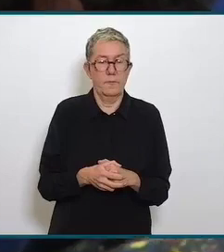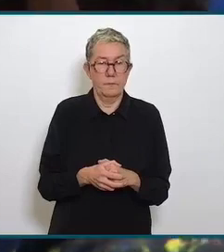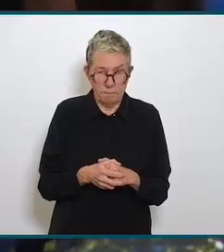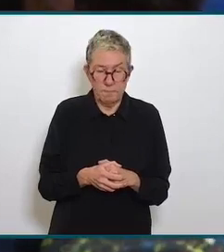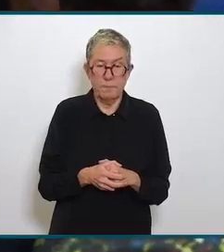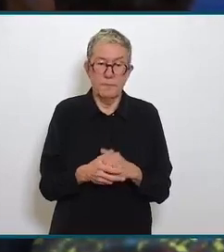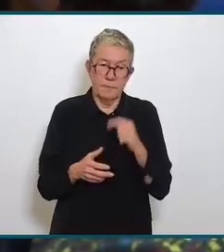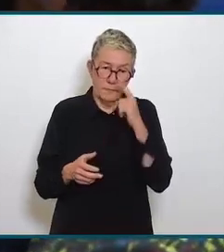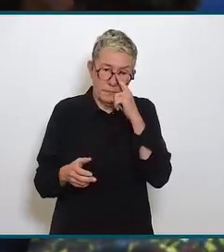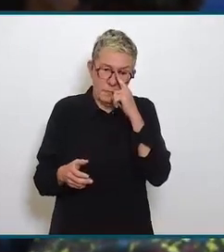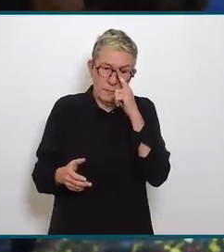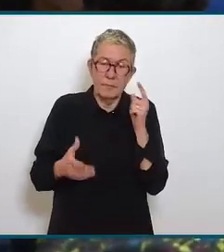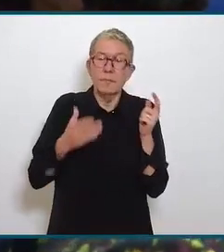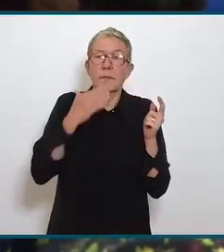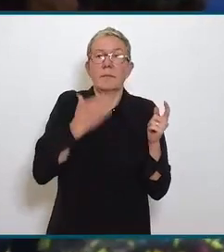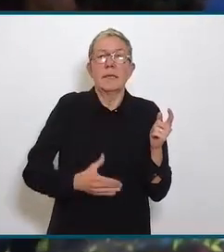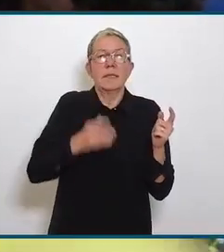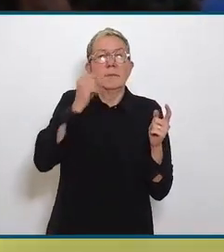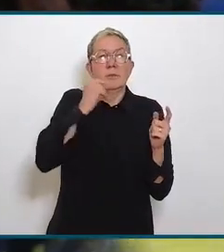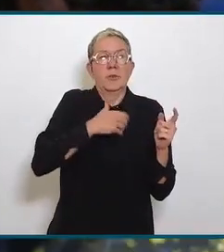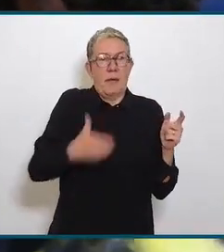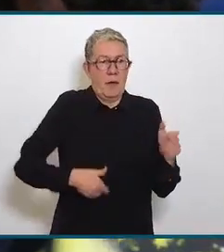Merci, Monsieur le maire, chers collègues.